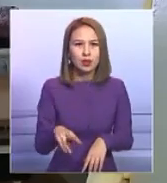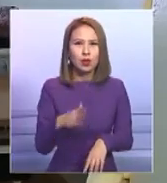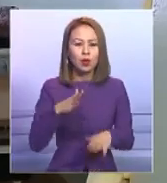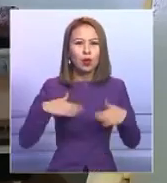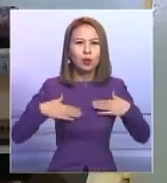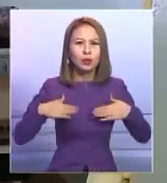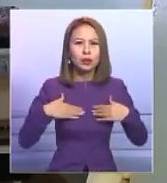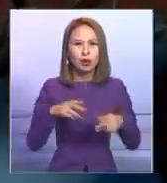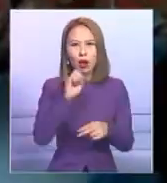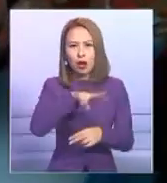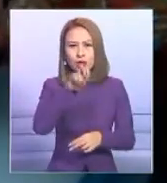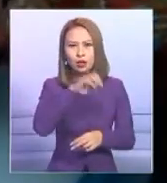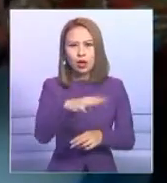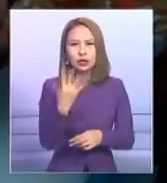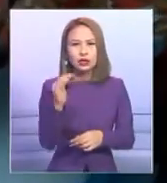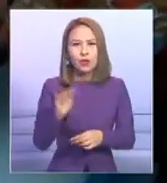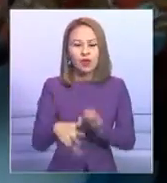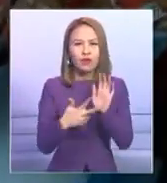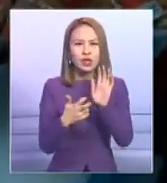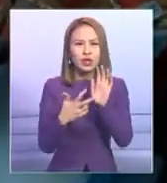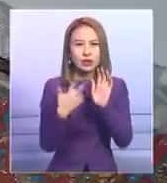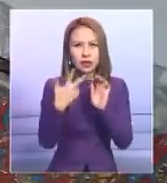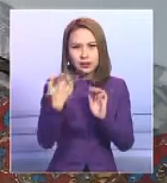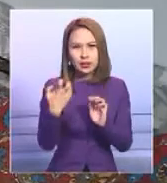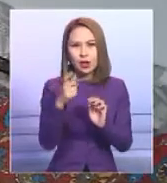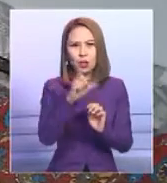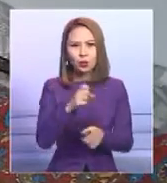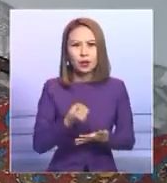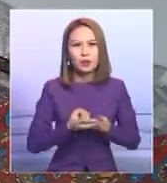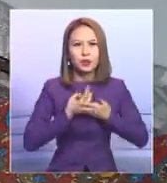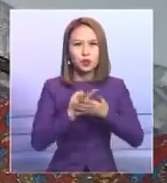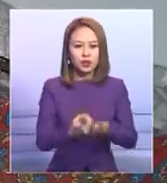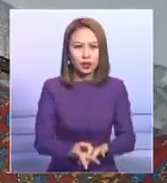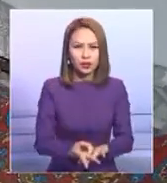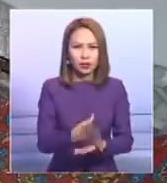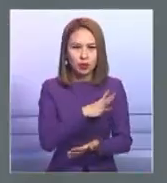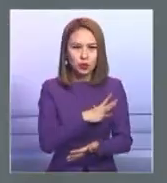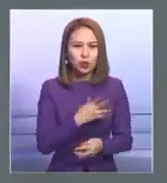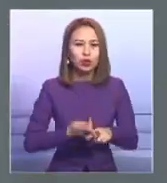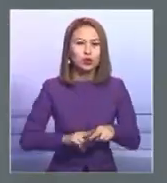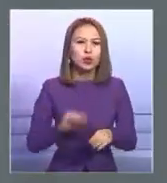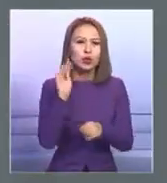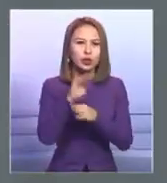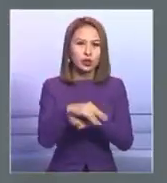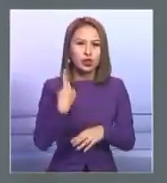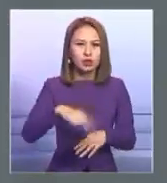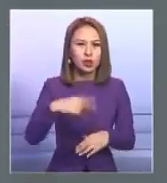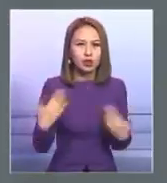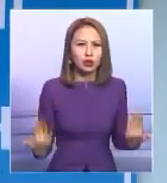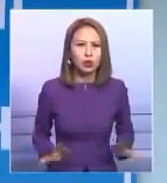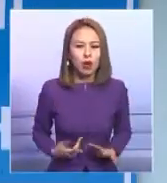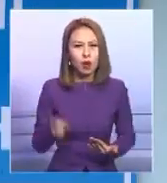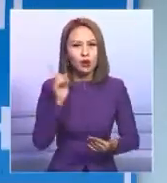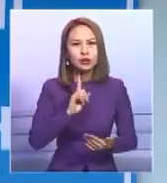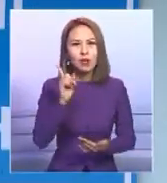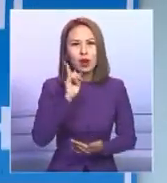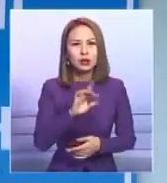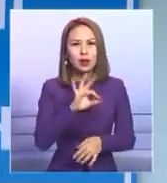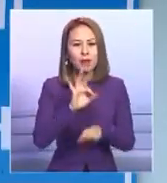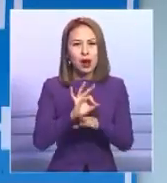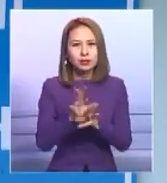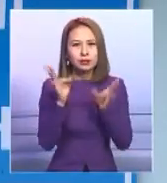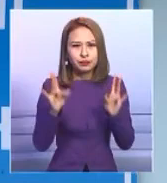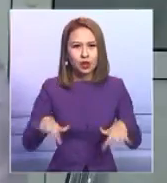кеселмен өкпе қабынуының кесірінен 4300 науқас аурухана төсегіне таңылды. Соның ішінде 20 тұрғын тұмауға